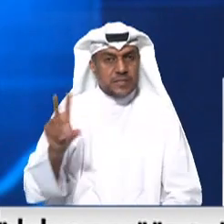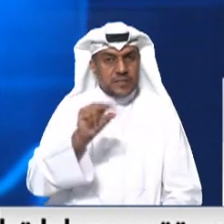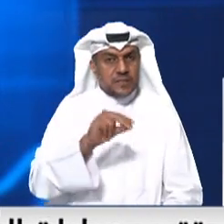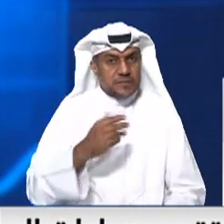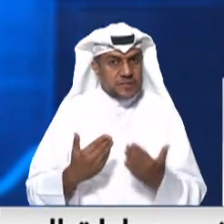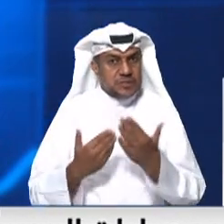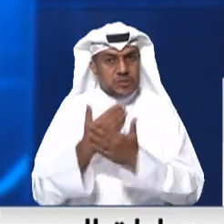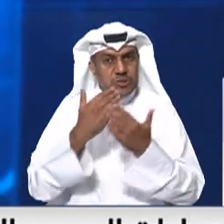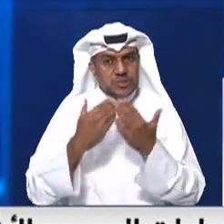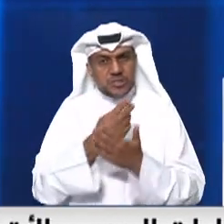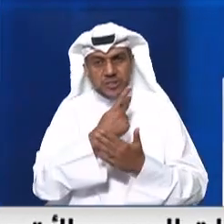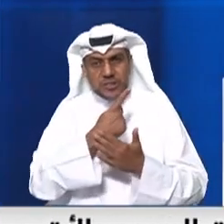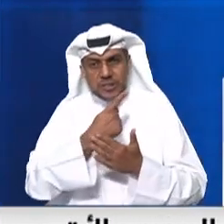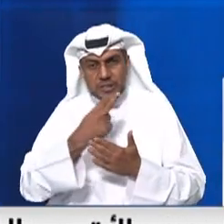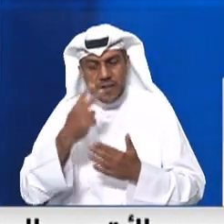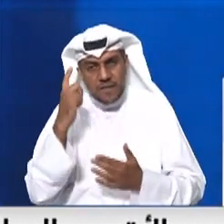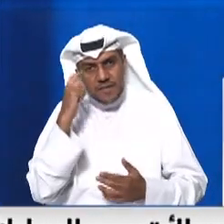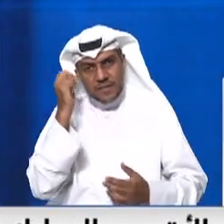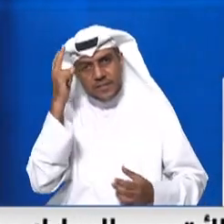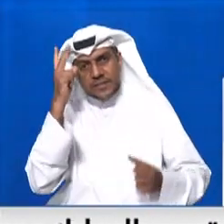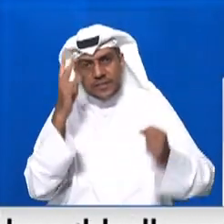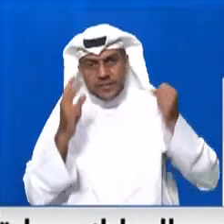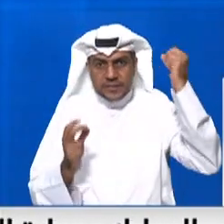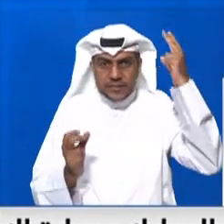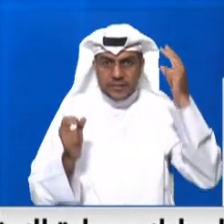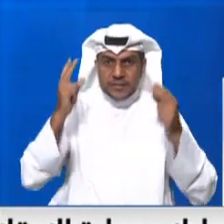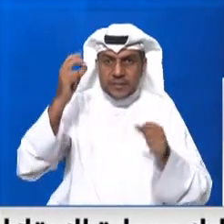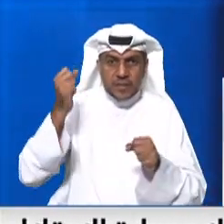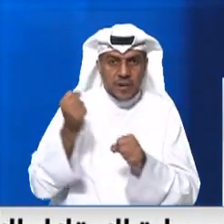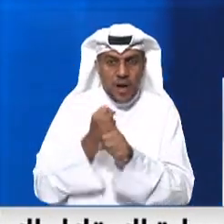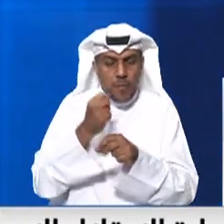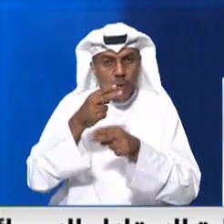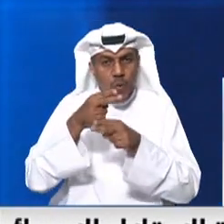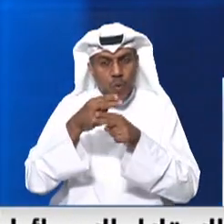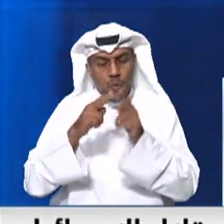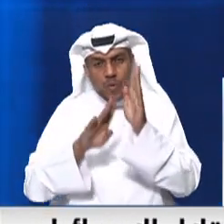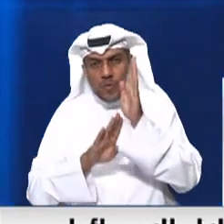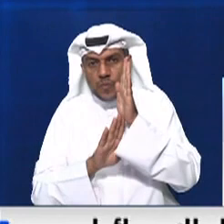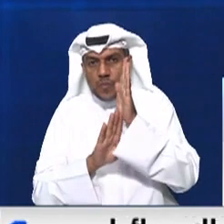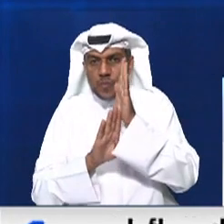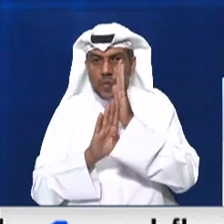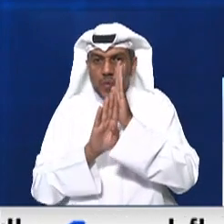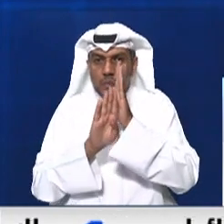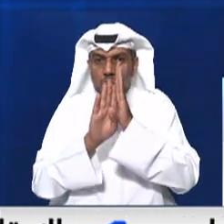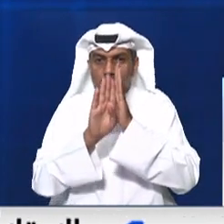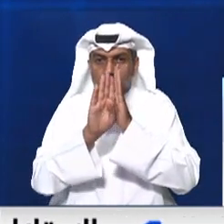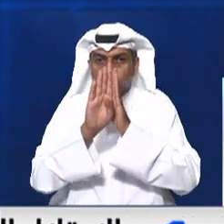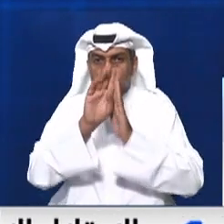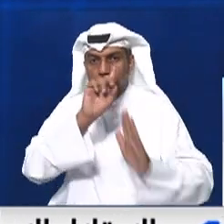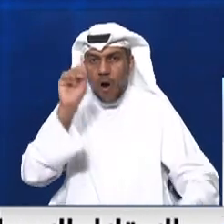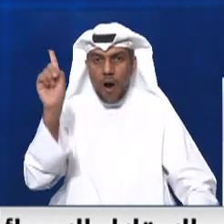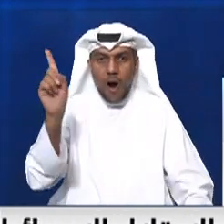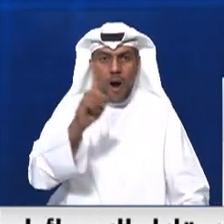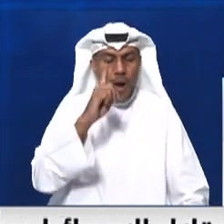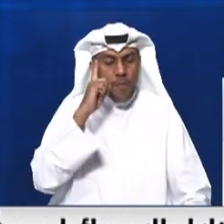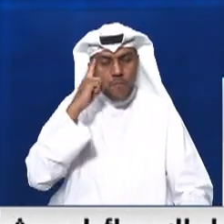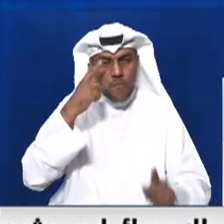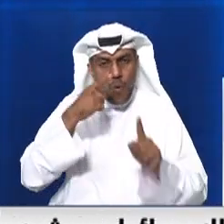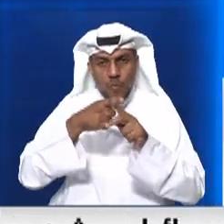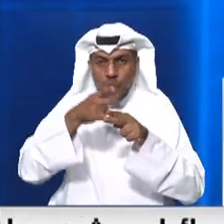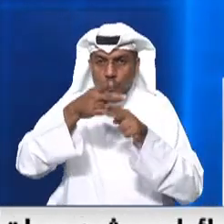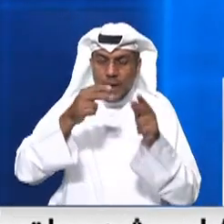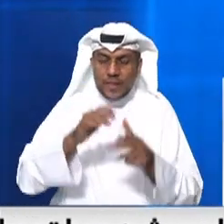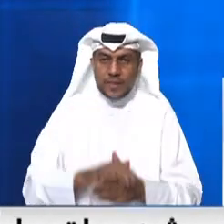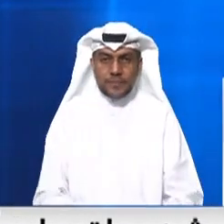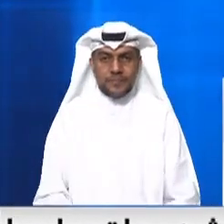العصر وتطوراته وتتبواؤ المكانه التي تستحقها اقليميا وعالميا ولطالما